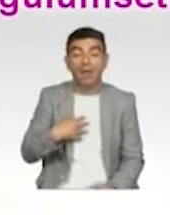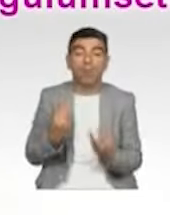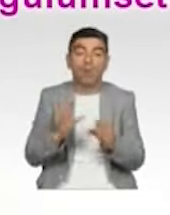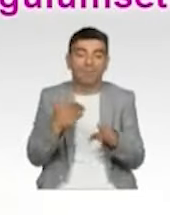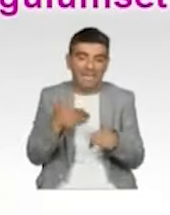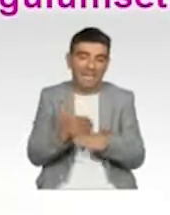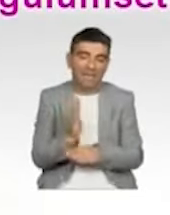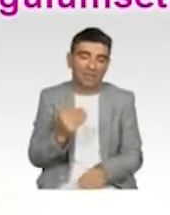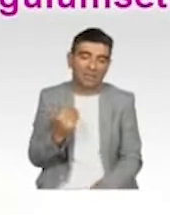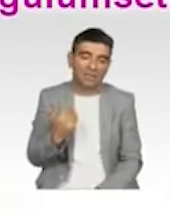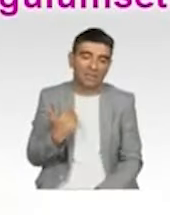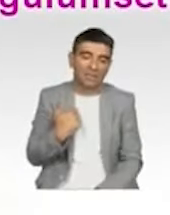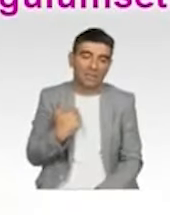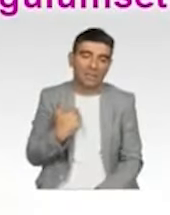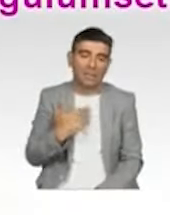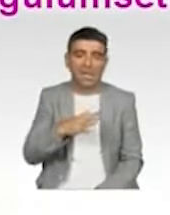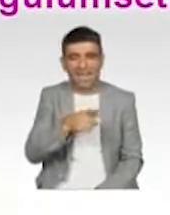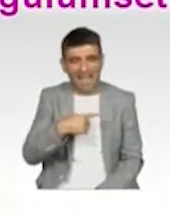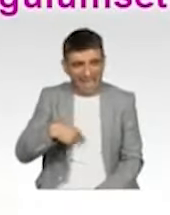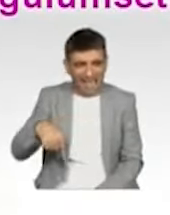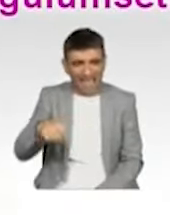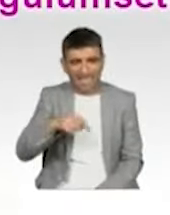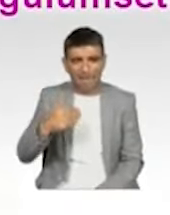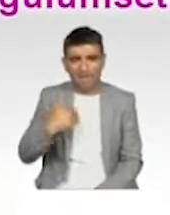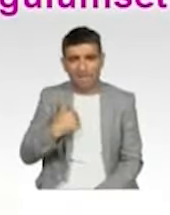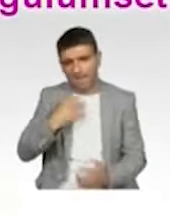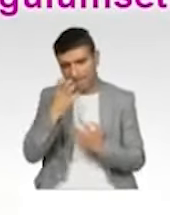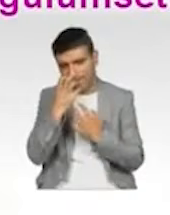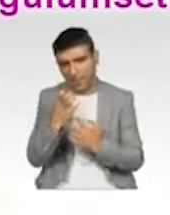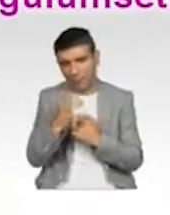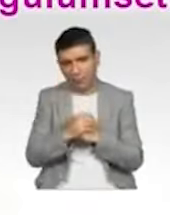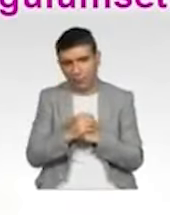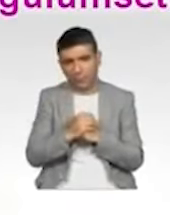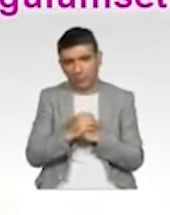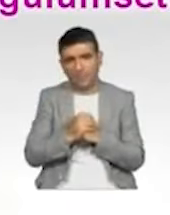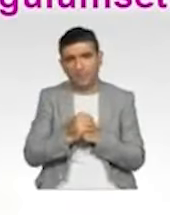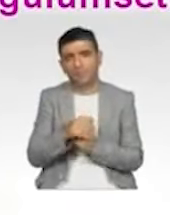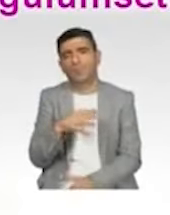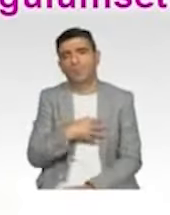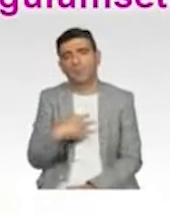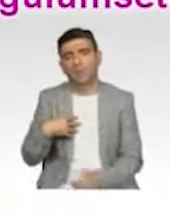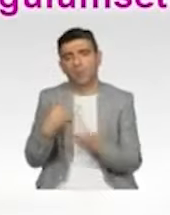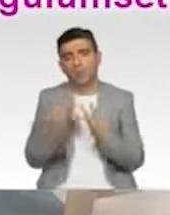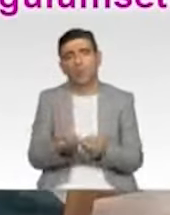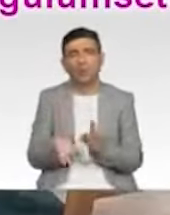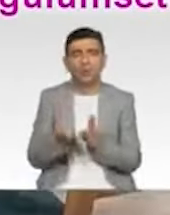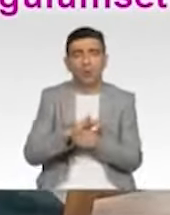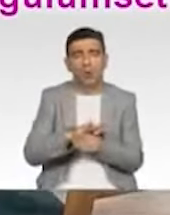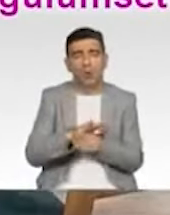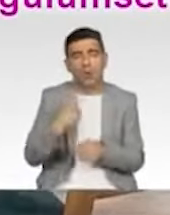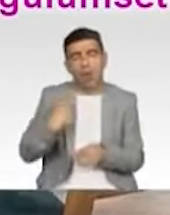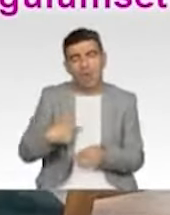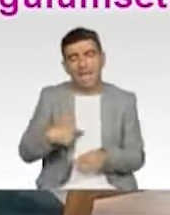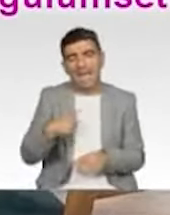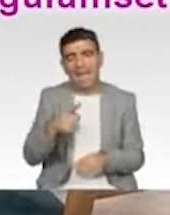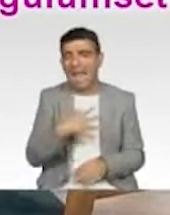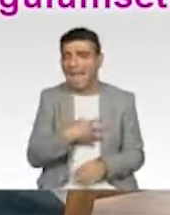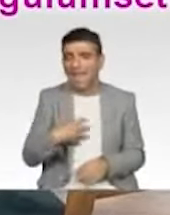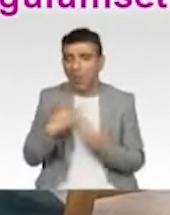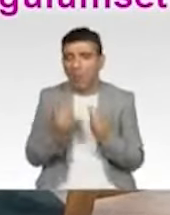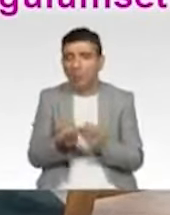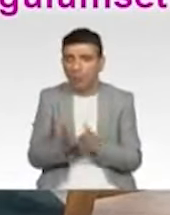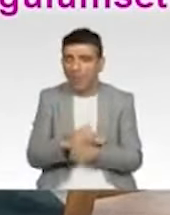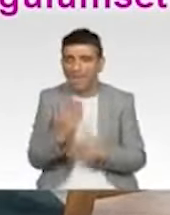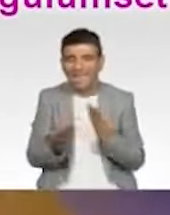ayağım gerçekten. Ama her şeyle ben ilgileniyorum. Peki anne, anne olduktan ama sonra, özellikle anne olduktan sonra hayatında neler